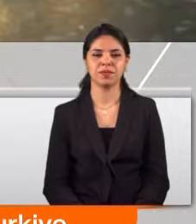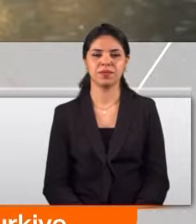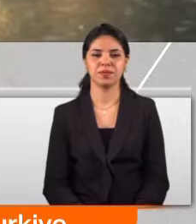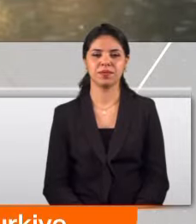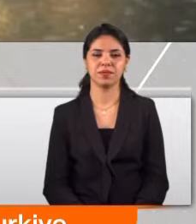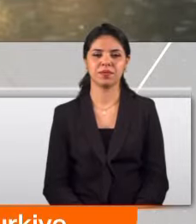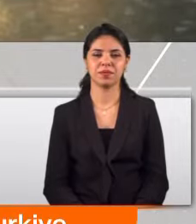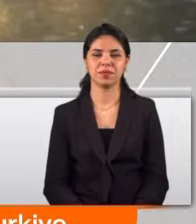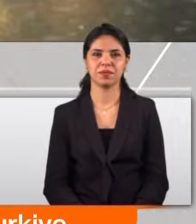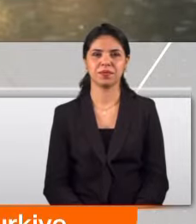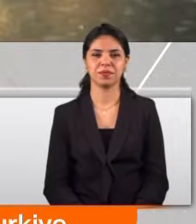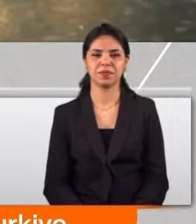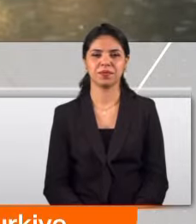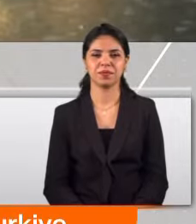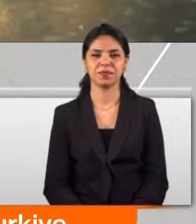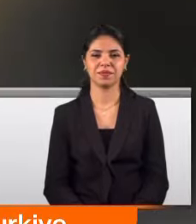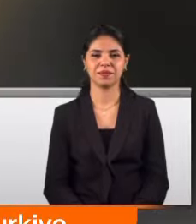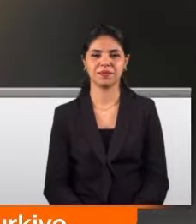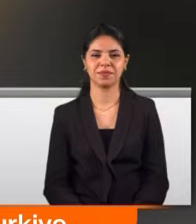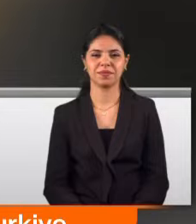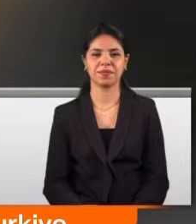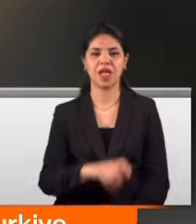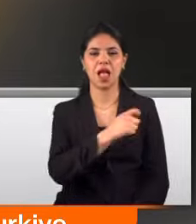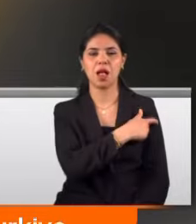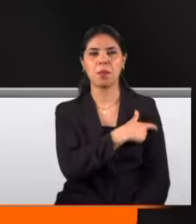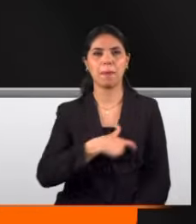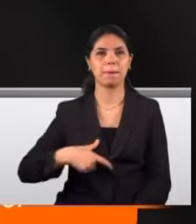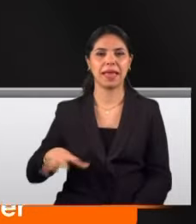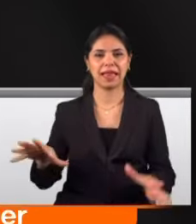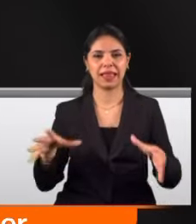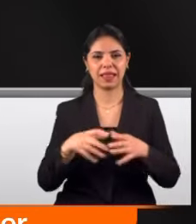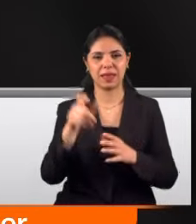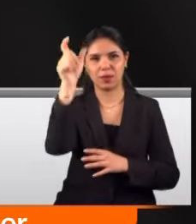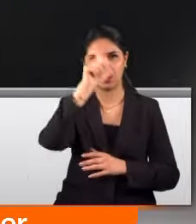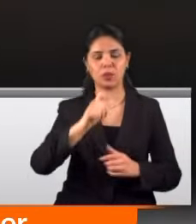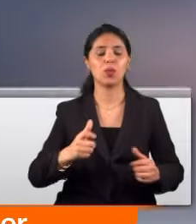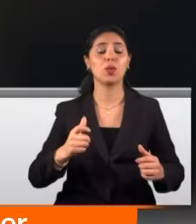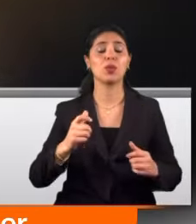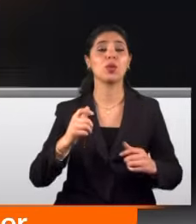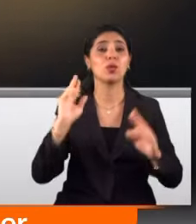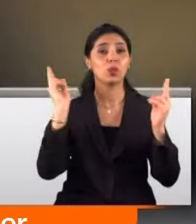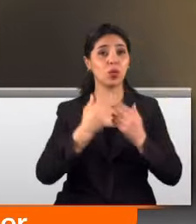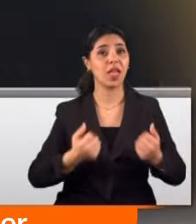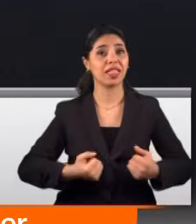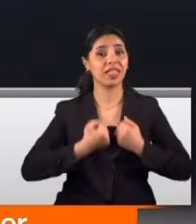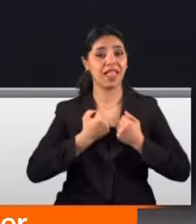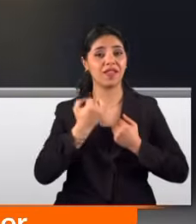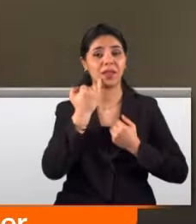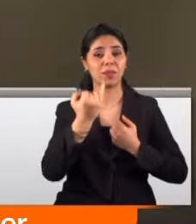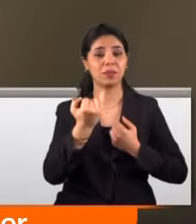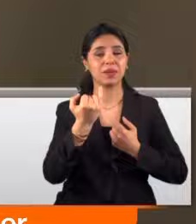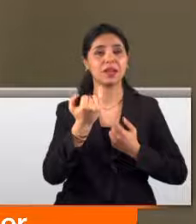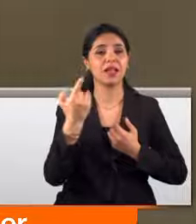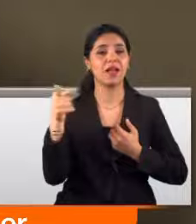için çok teşekkür ediyorum. Bizleri onurlandırdı. Alman milli takımı ve dünya devi Real Madrid'in yıldızlarını bile kendine